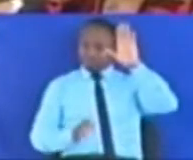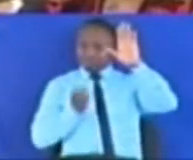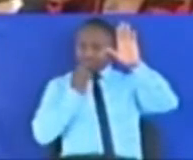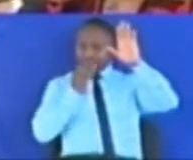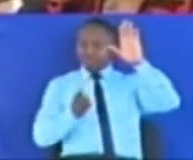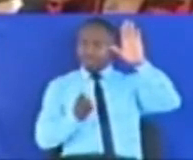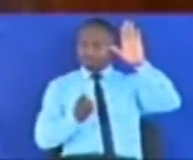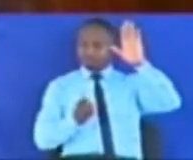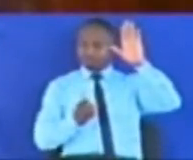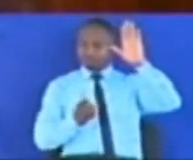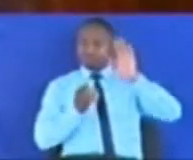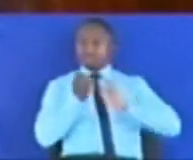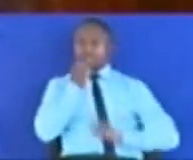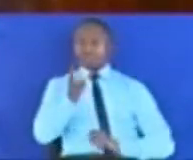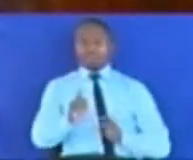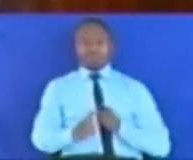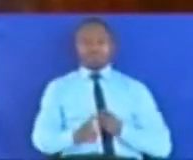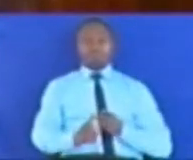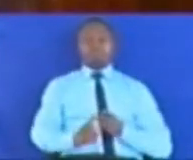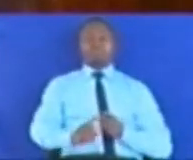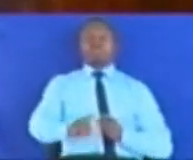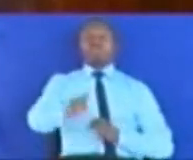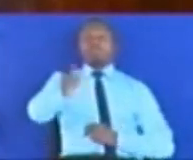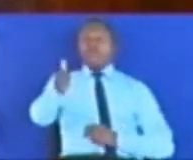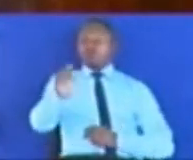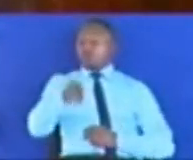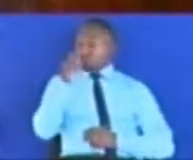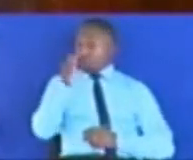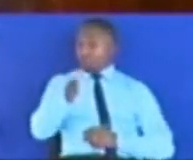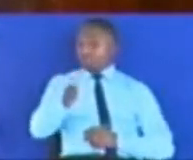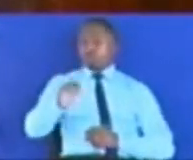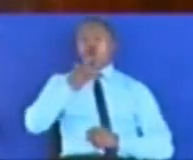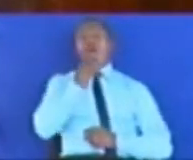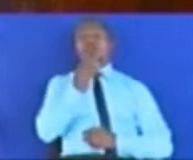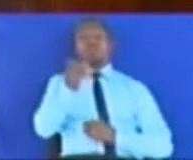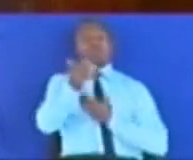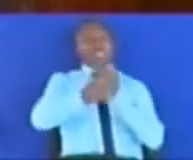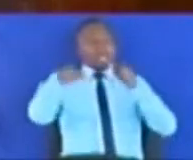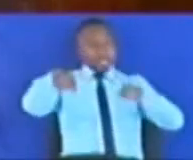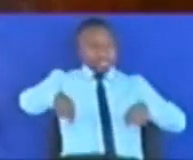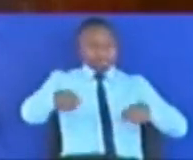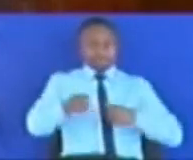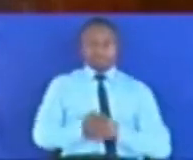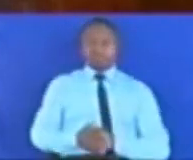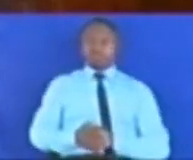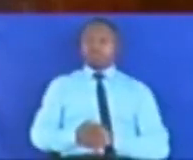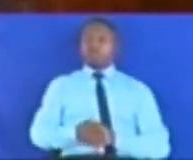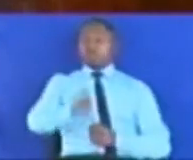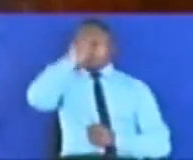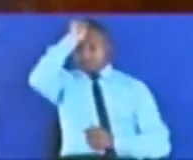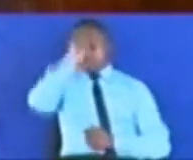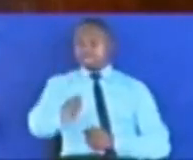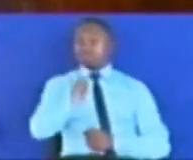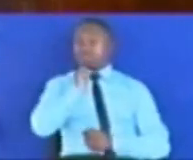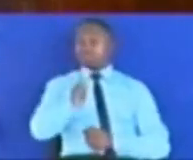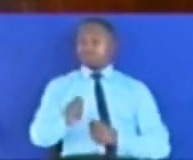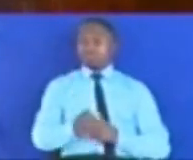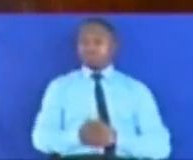spika, taarifa. Mheshimiwa spika, bado niko hapo hapo kwa wanaume wa nchi hii. Kwamba mheshimiwa spika,